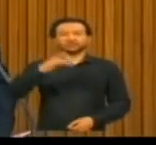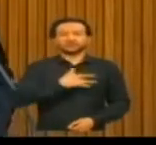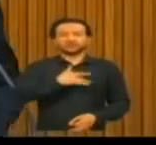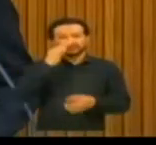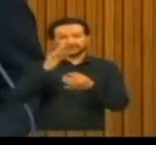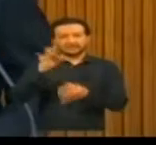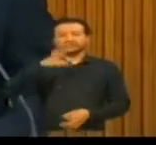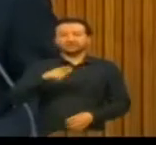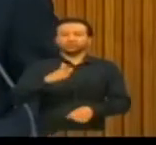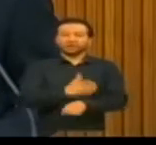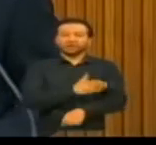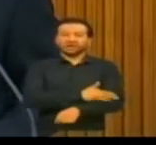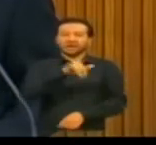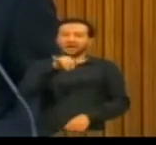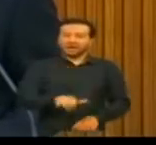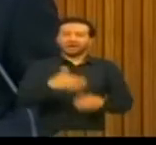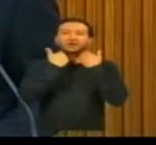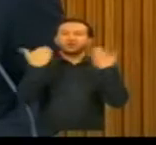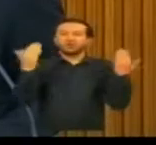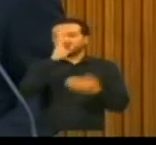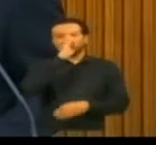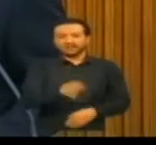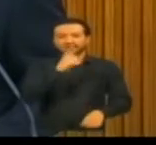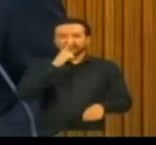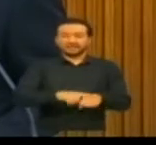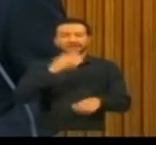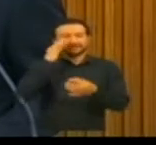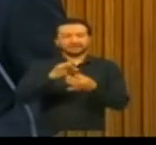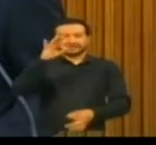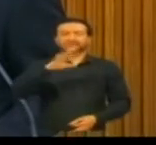Bu ülkede hakka, hukuka ve adalete inanan insanlar var.